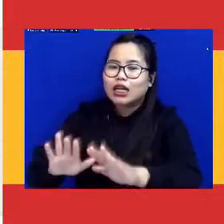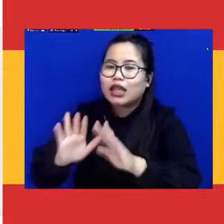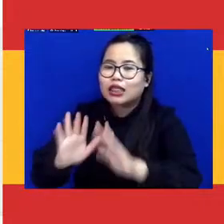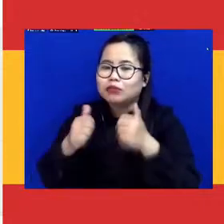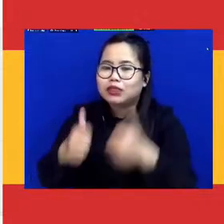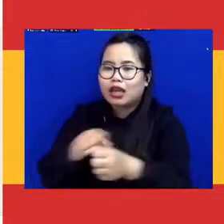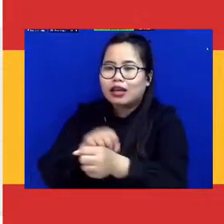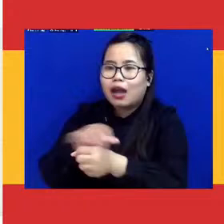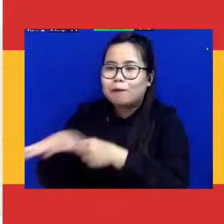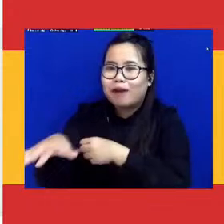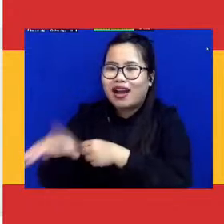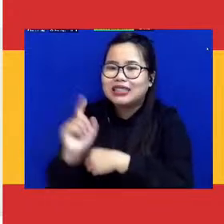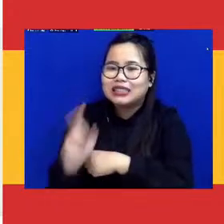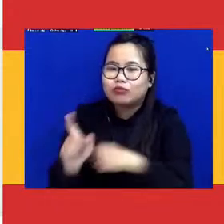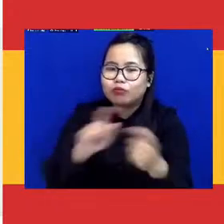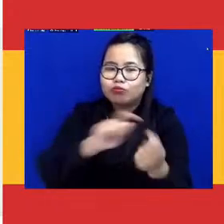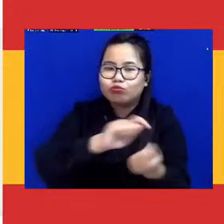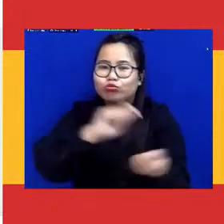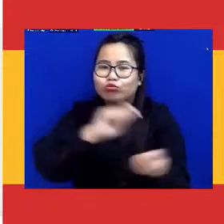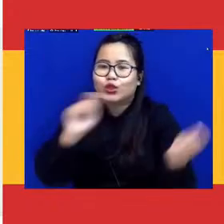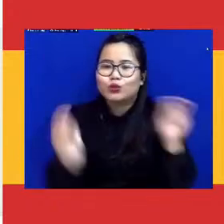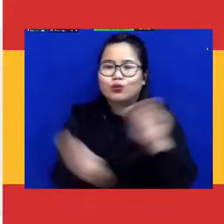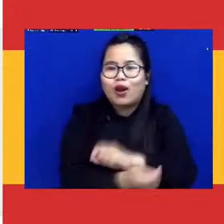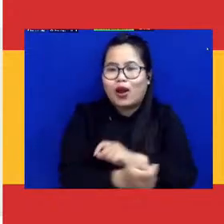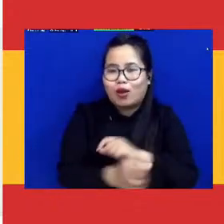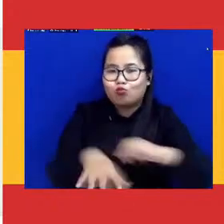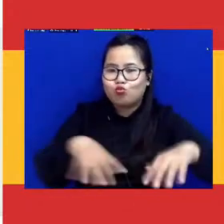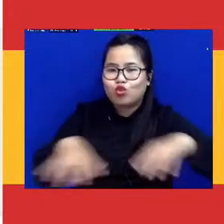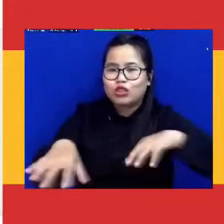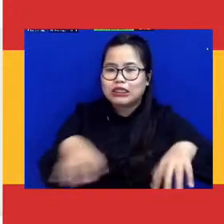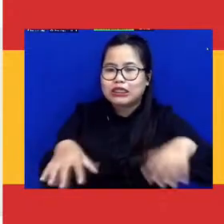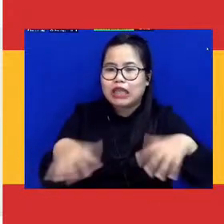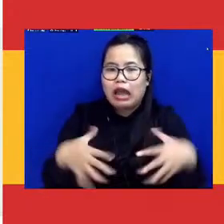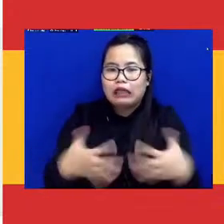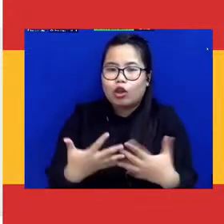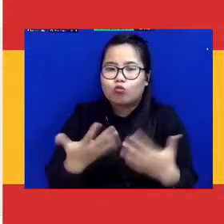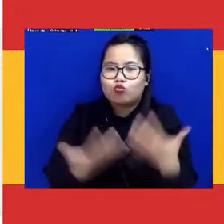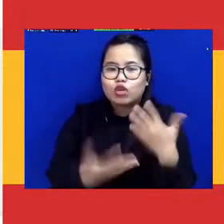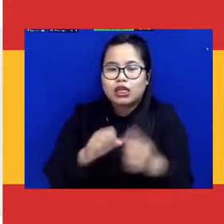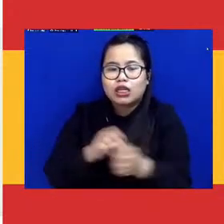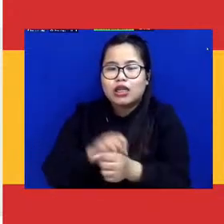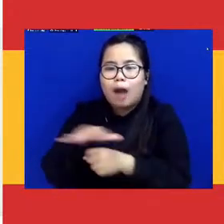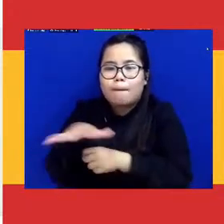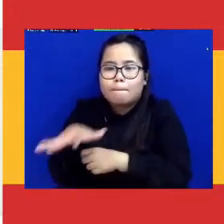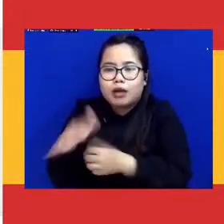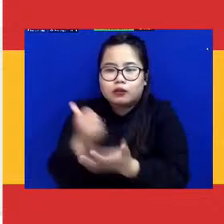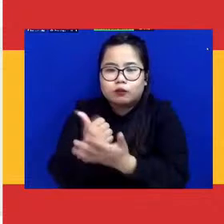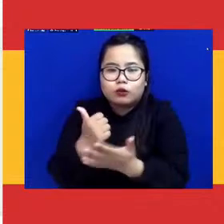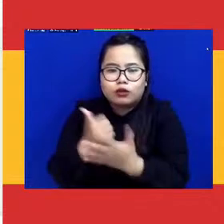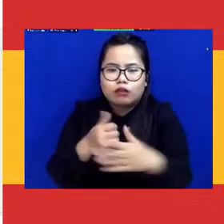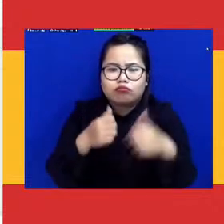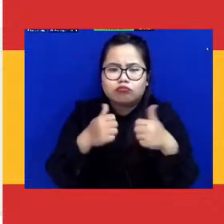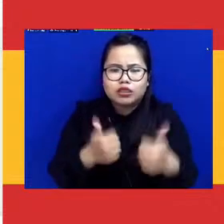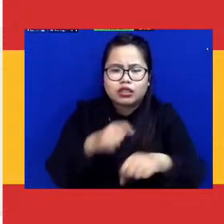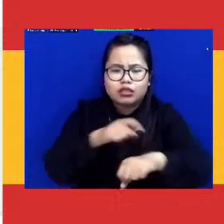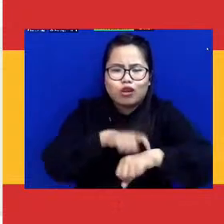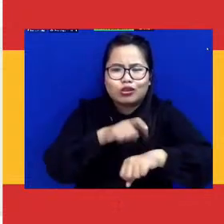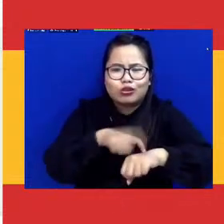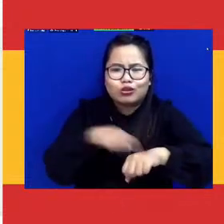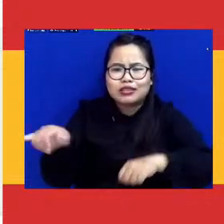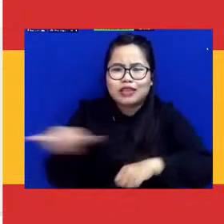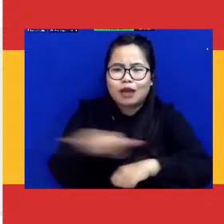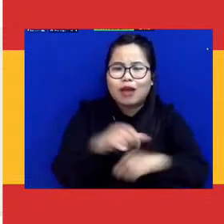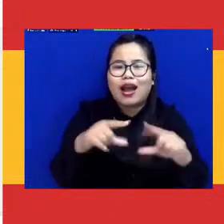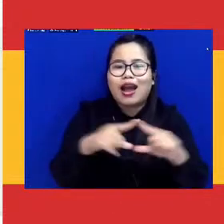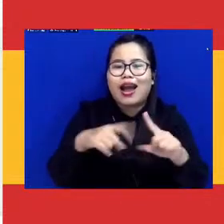dampak karena dia berubah posisi. Atau misalnya yang dampak itu sebenarnya di saat yang sama itu juga adalah